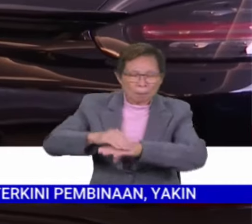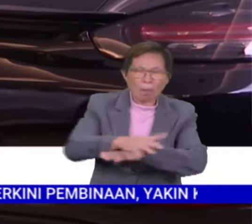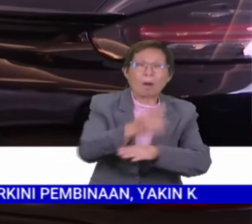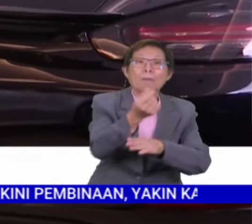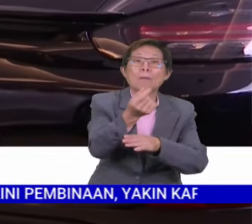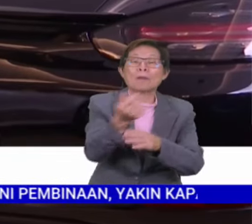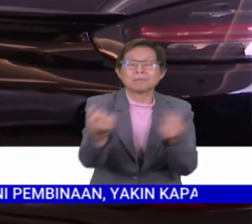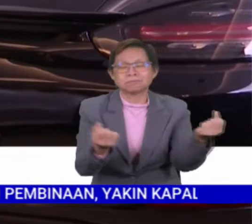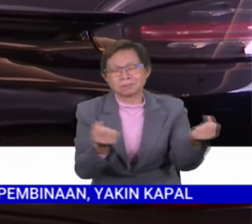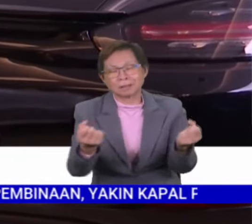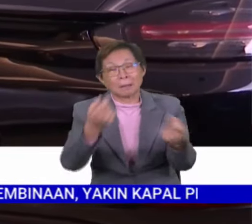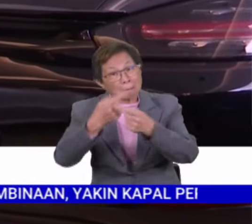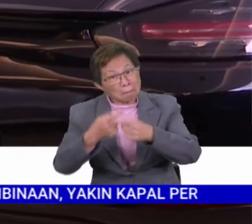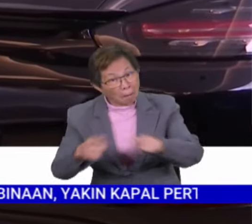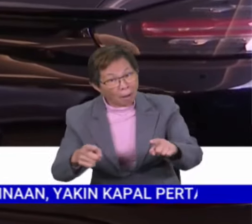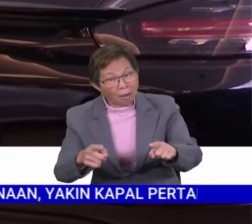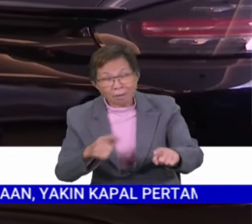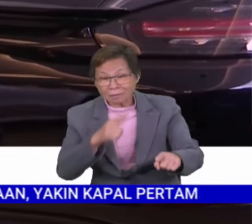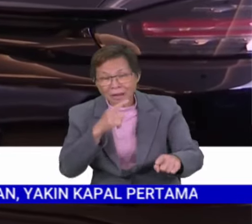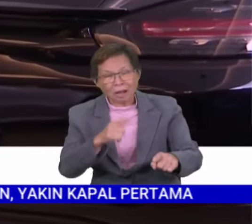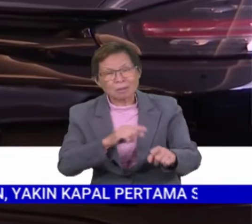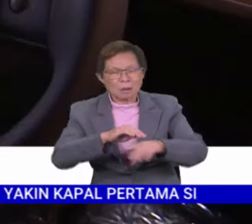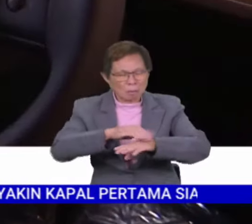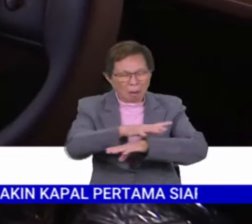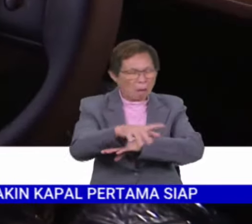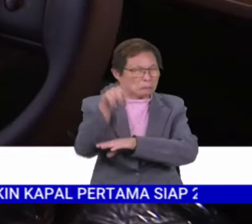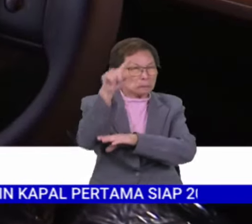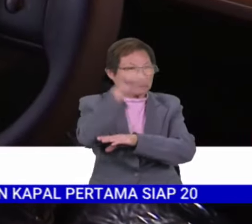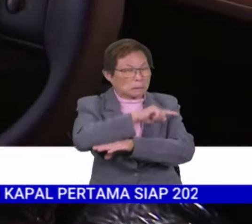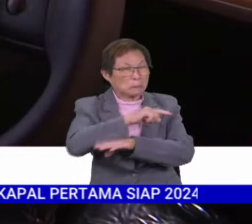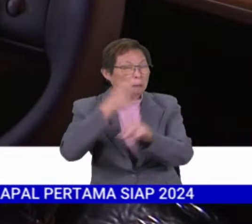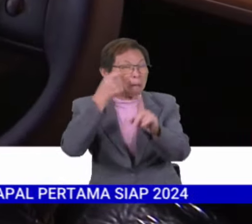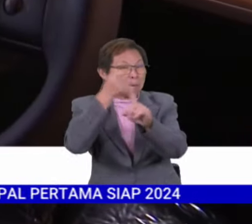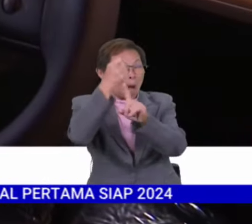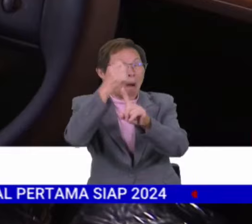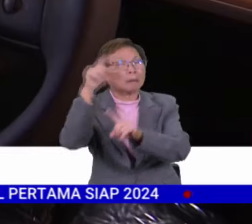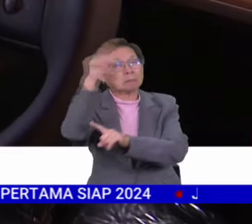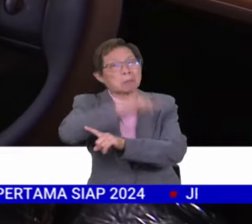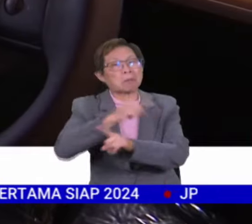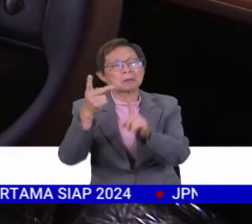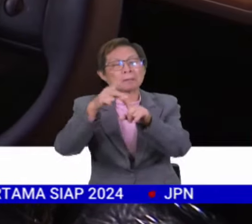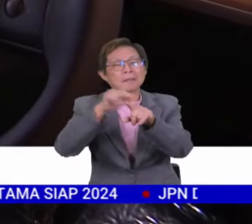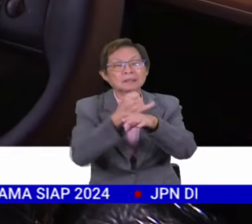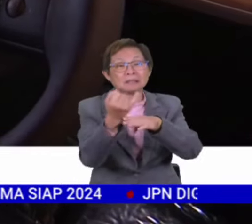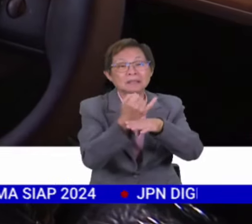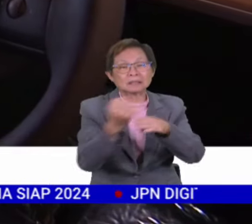harga kenderaan. Bagaimanapun, ia tidak akan memberi impak ketara kepada industri.